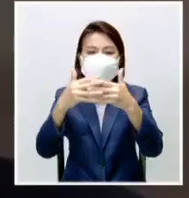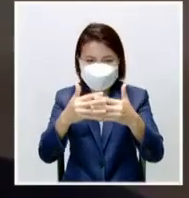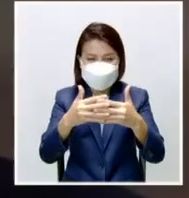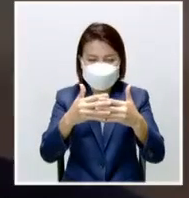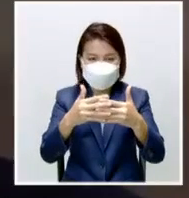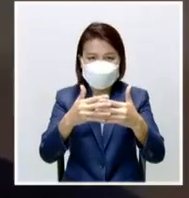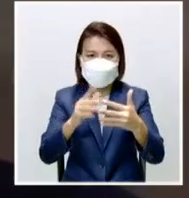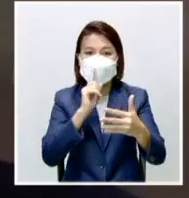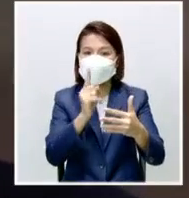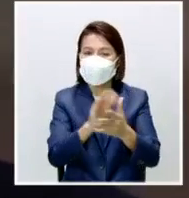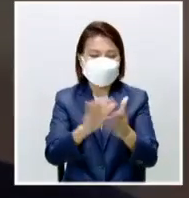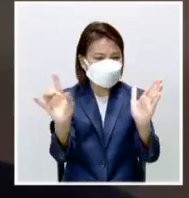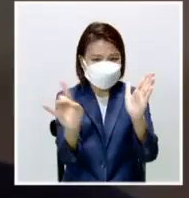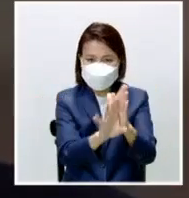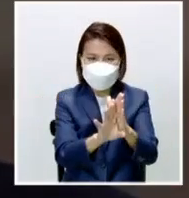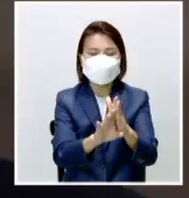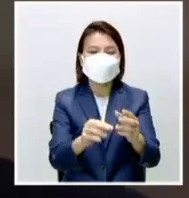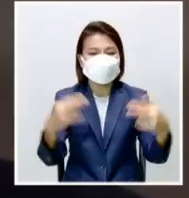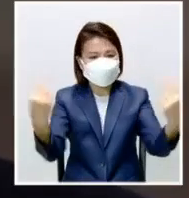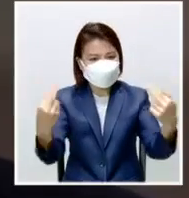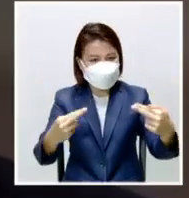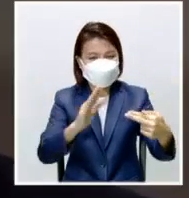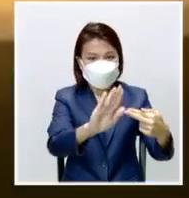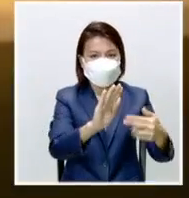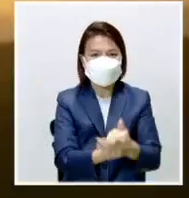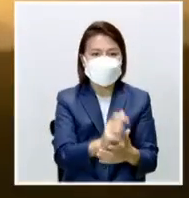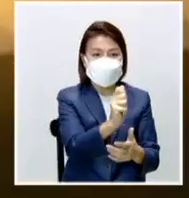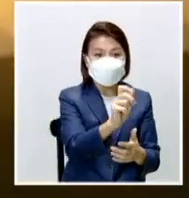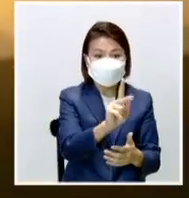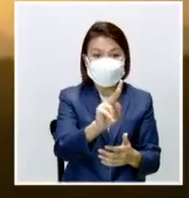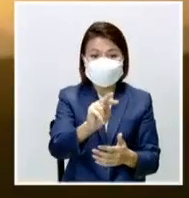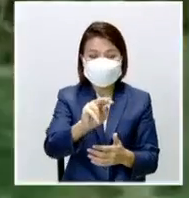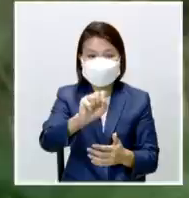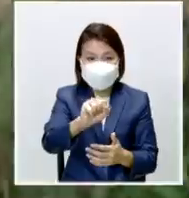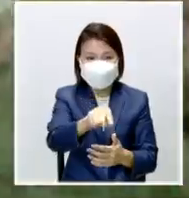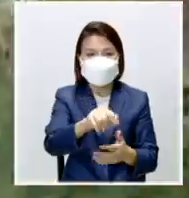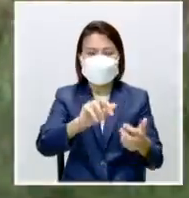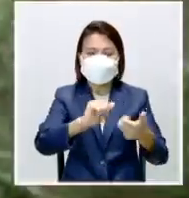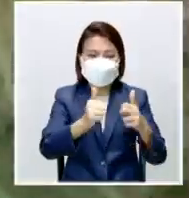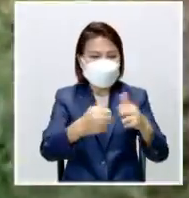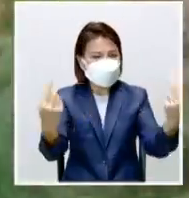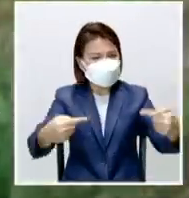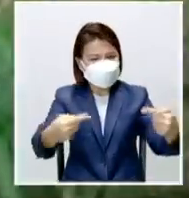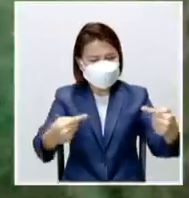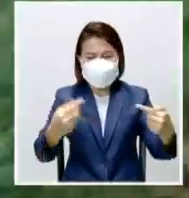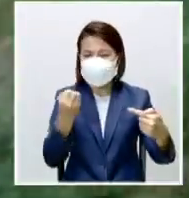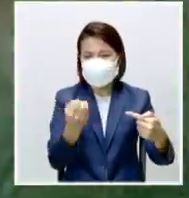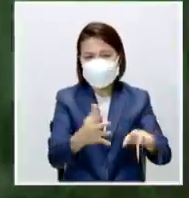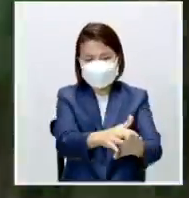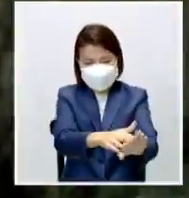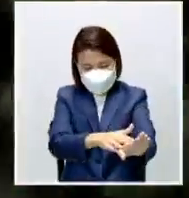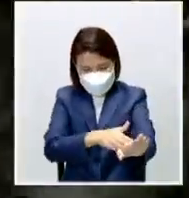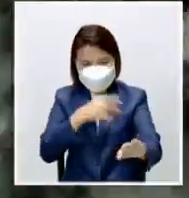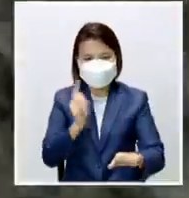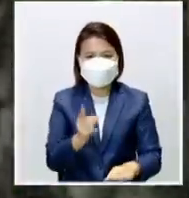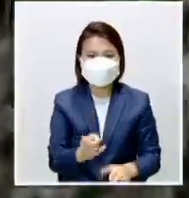สุดสงคราม20ปีในอัฟกานิสถานซึ่งเป็นสงครามที่ยาวนานที่สุดในประวัติศาสตร์ของสหรัฐค่ะเวนดี้เชอร์แมนรัฐมนตรีช่วยต่